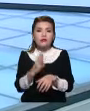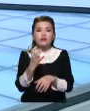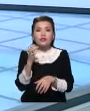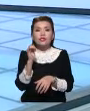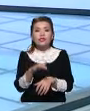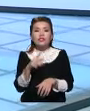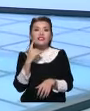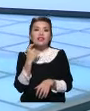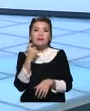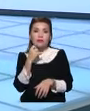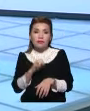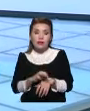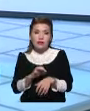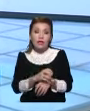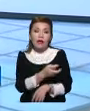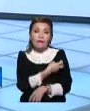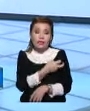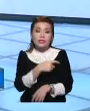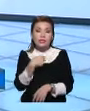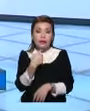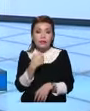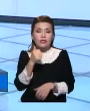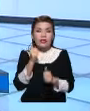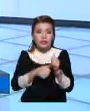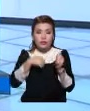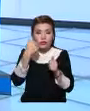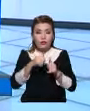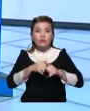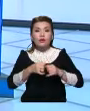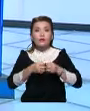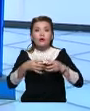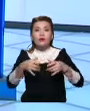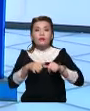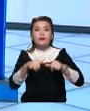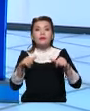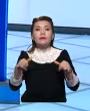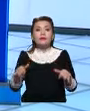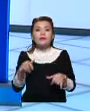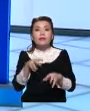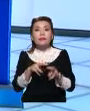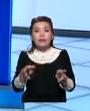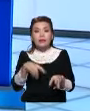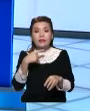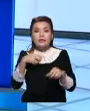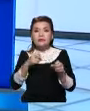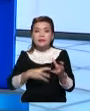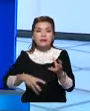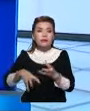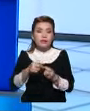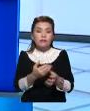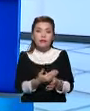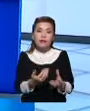тысяч диабетиков, но, по словам врачей, заболеваемость ежегодно растет. В Минздраве уверяют, для таких пациентов созданы все меры поддержки,